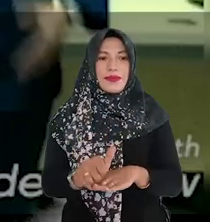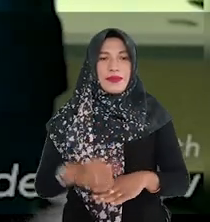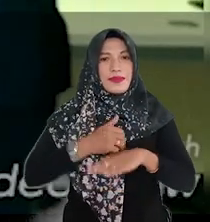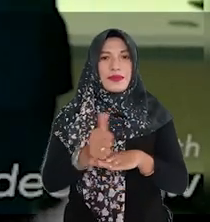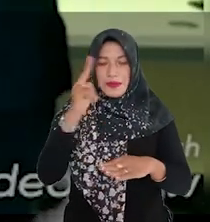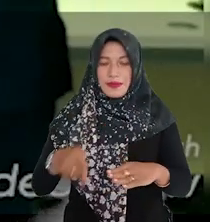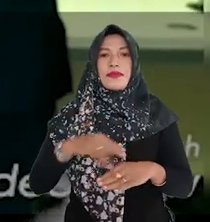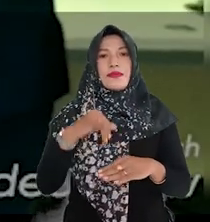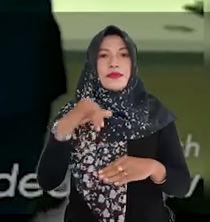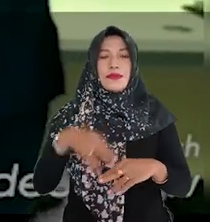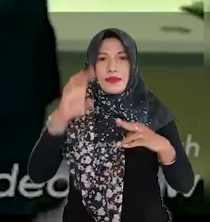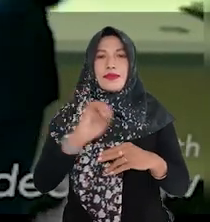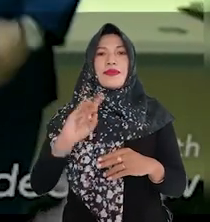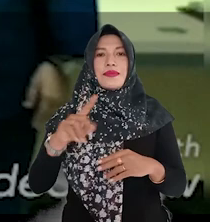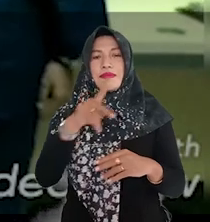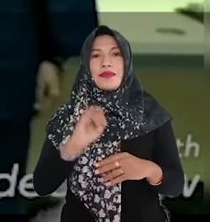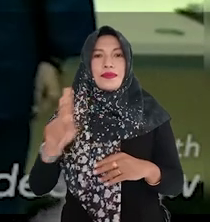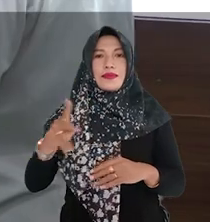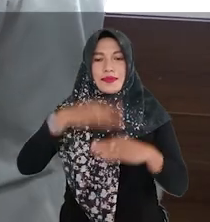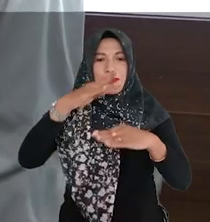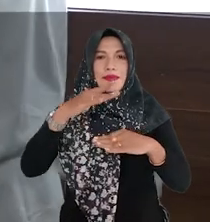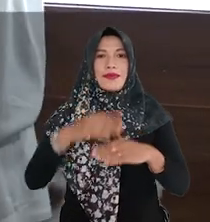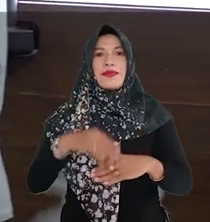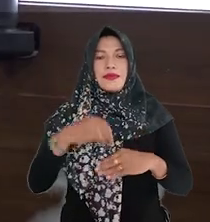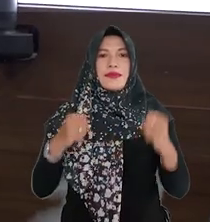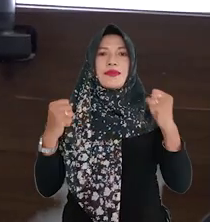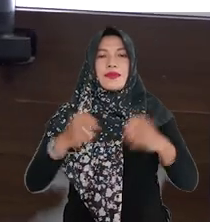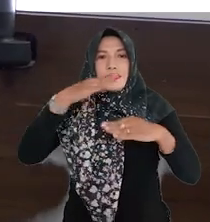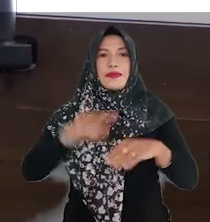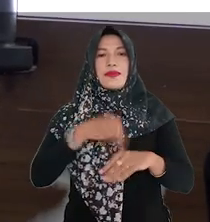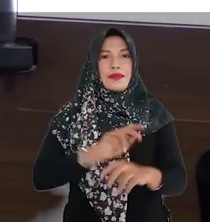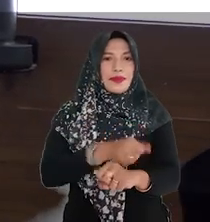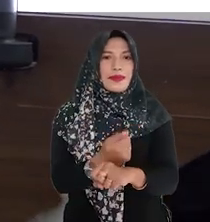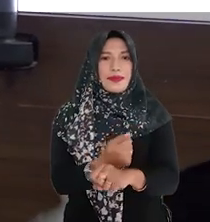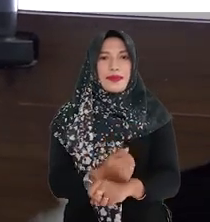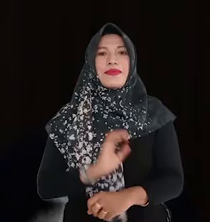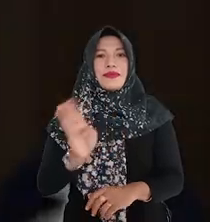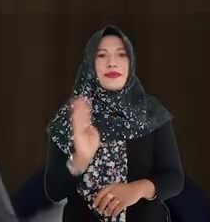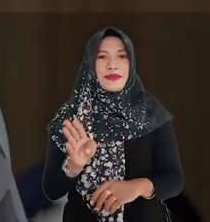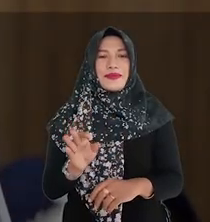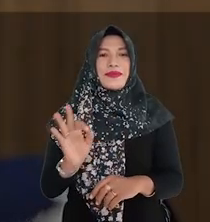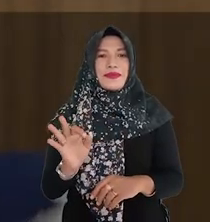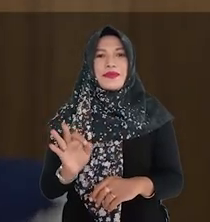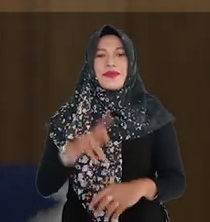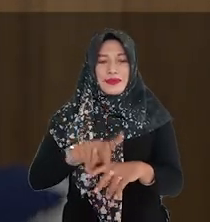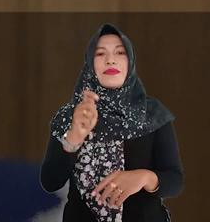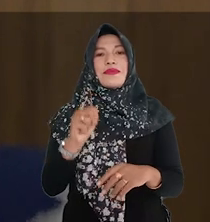pelayanan-pelayanan harus sesuai diagnosa klinik tingkatkan sinergitas mitra kerja